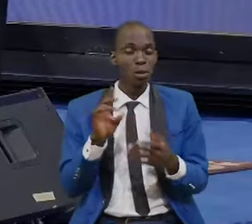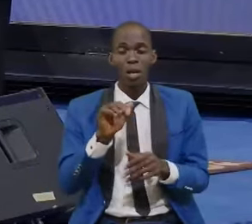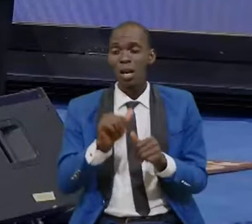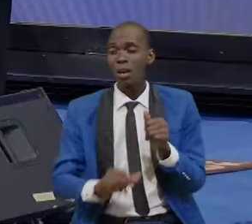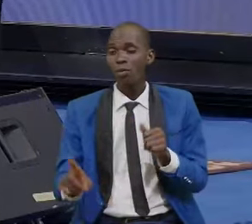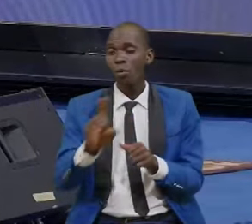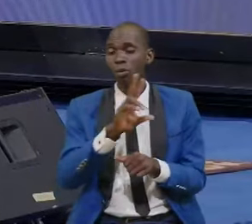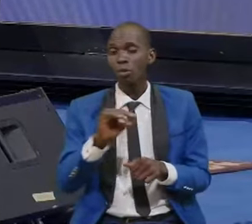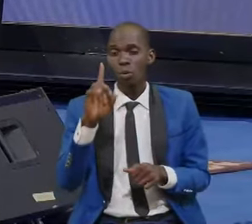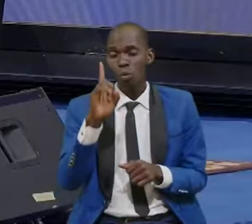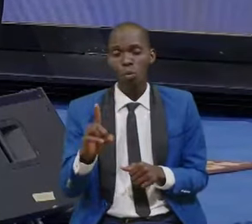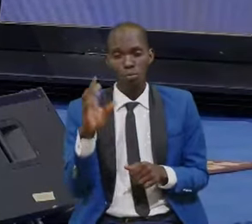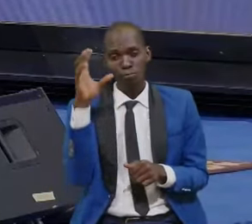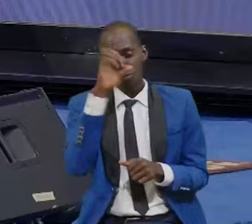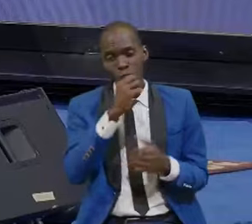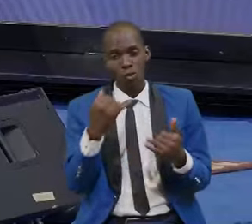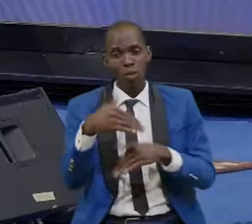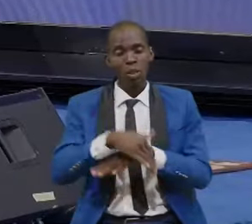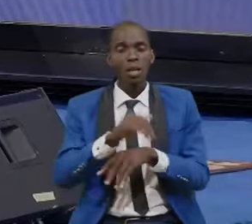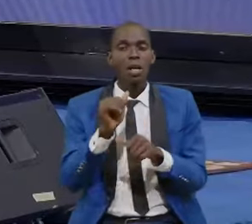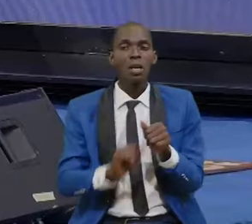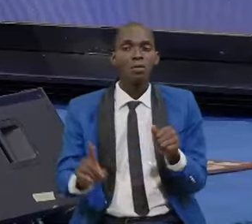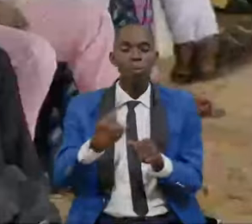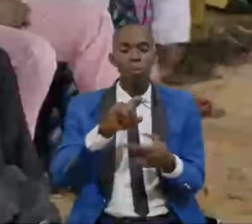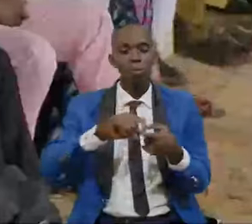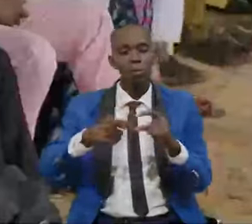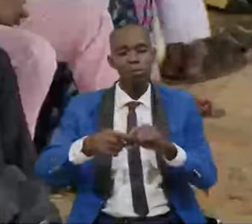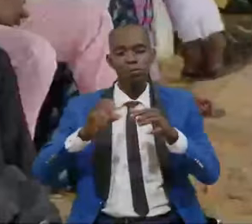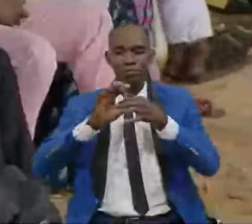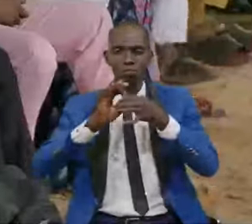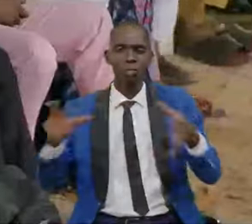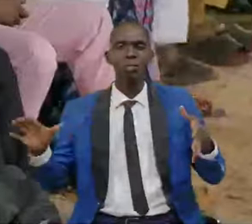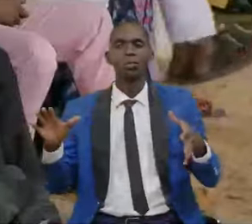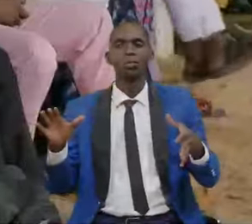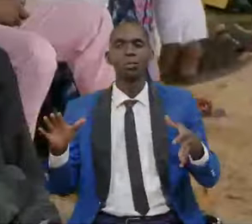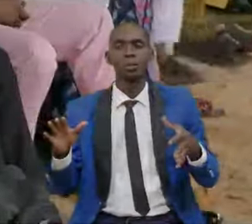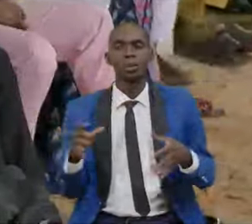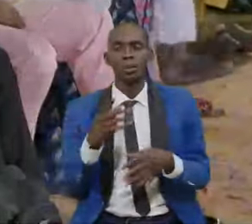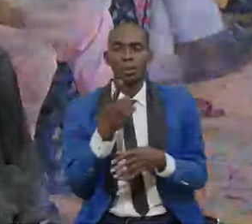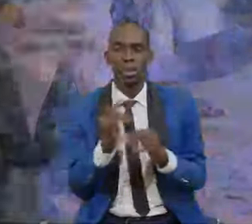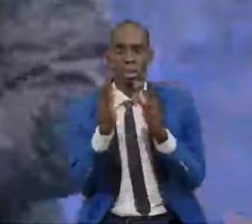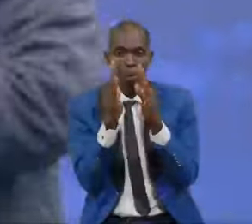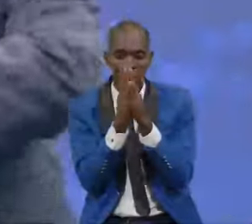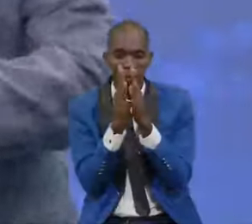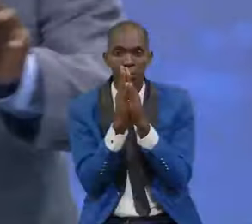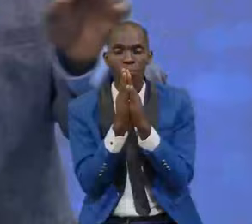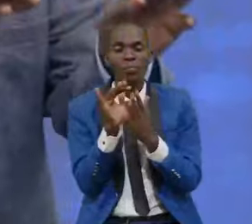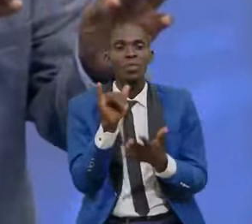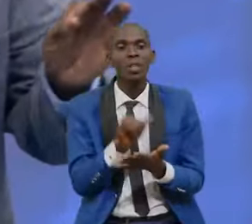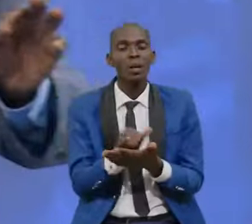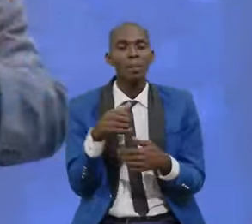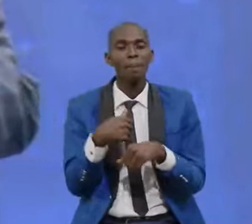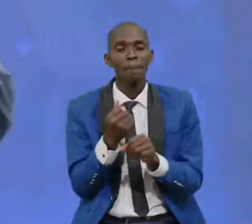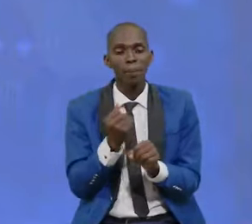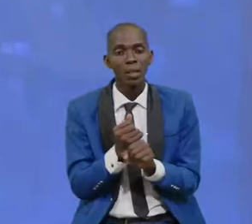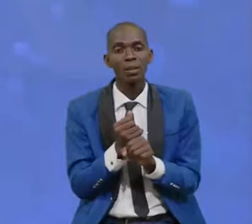tous, sans exception ce soir, les liens de chacun furent rompus. La prière qui délie